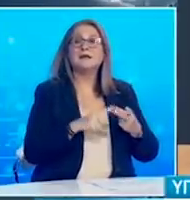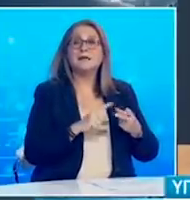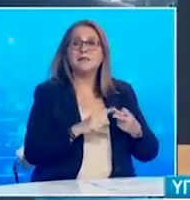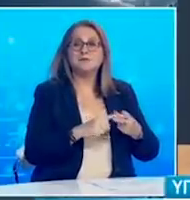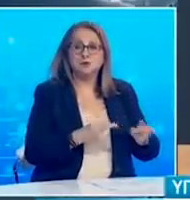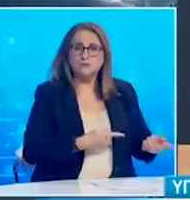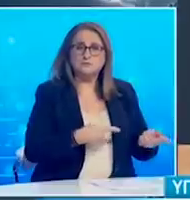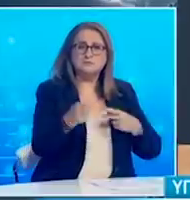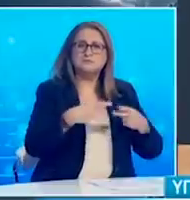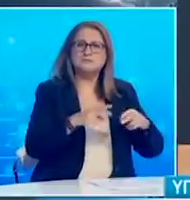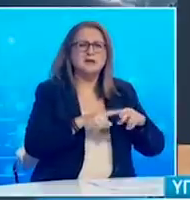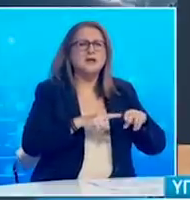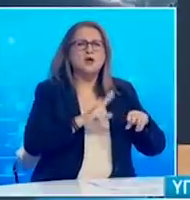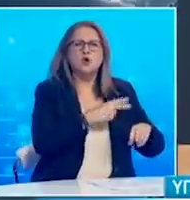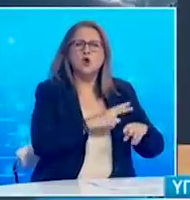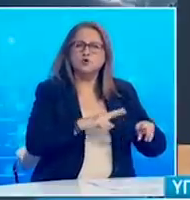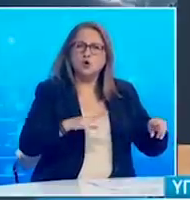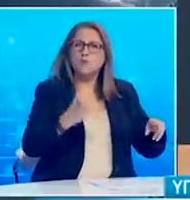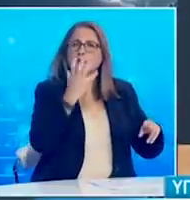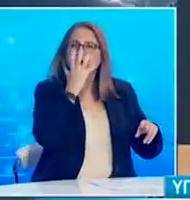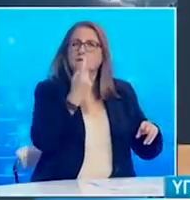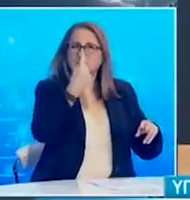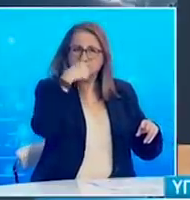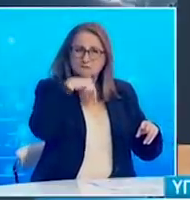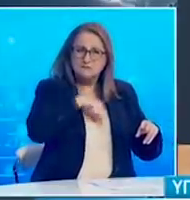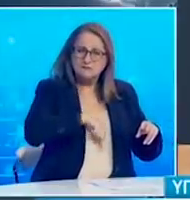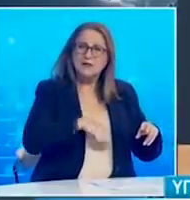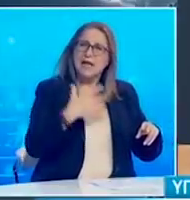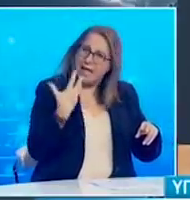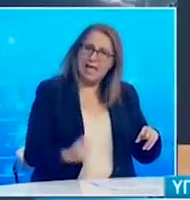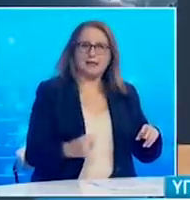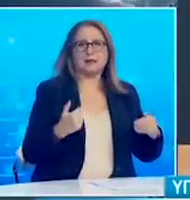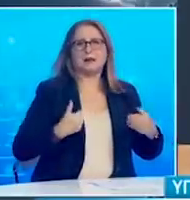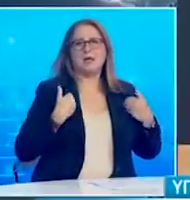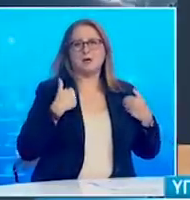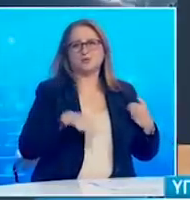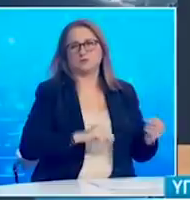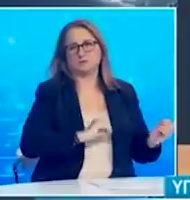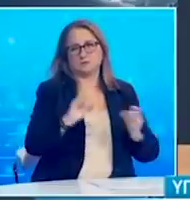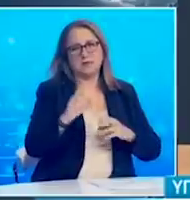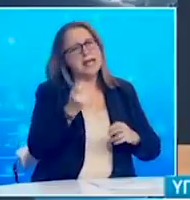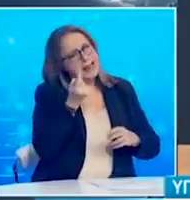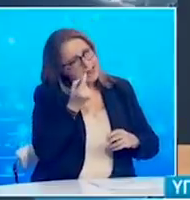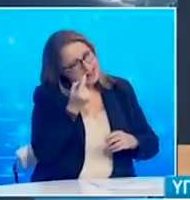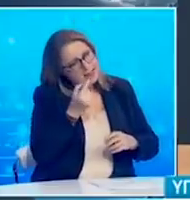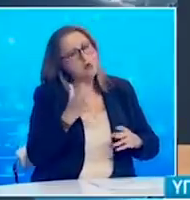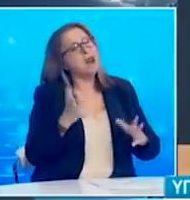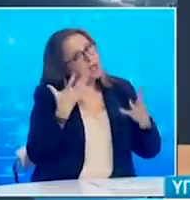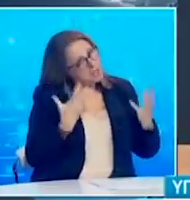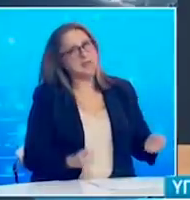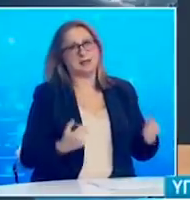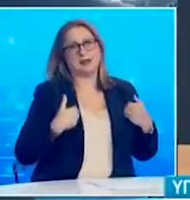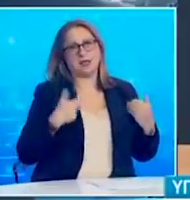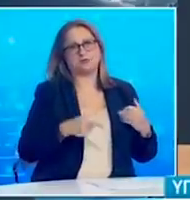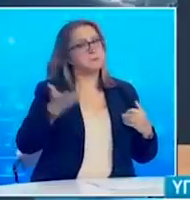βαρέων περιστατικών σε σχετικά νεαρές ηλικιακές ομάδες. Η επέκταση αυτή της επιδημίας στις νεαρές ηλικίες, ενώ